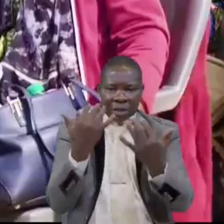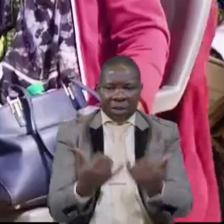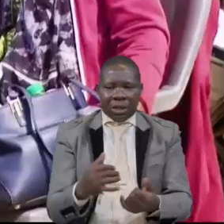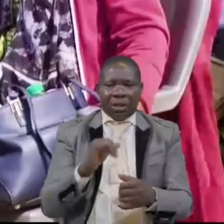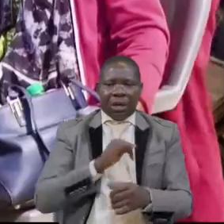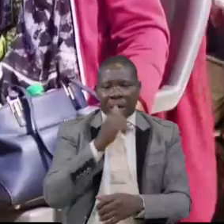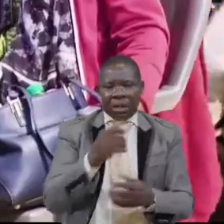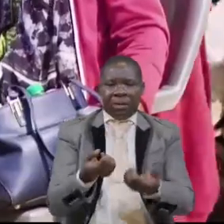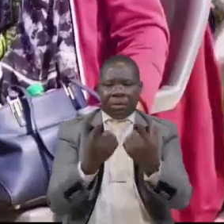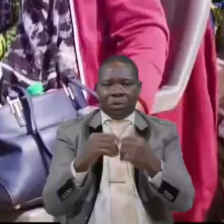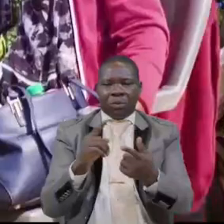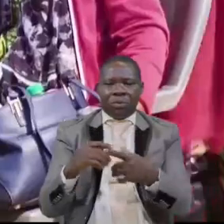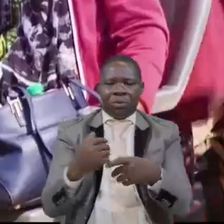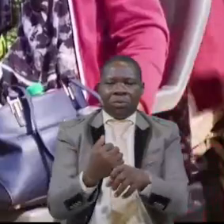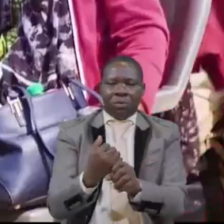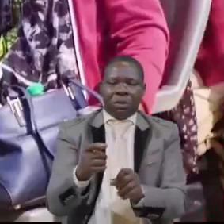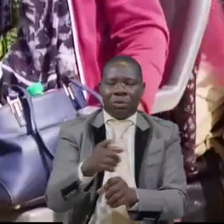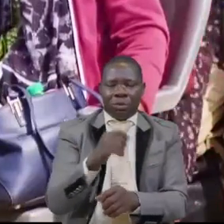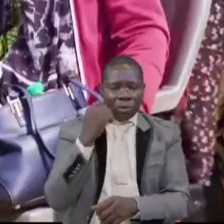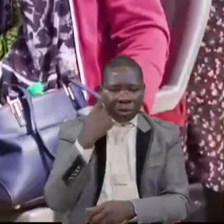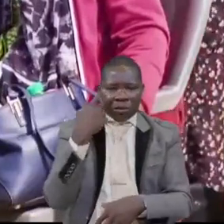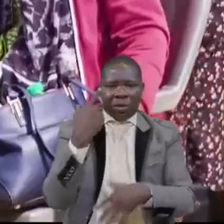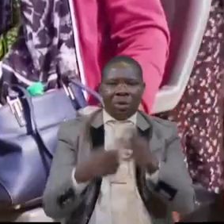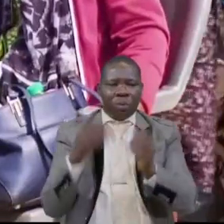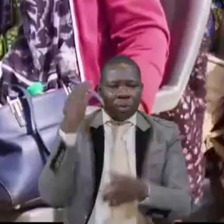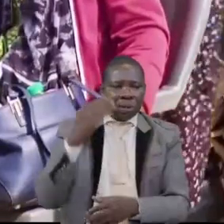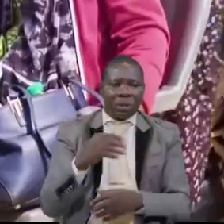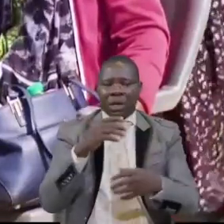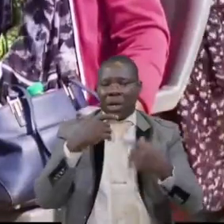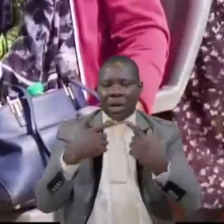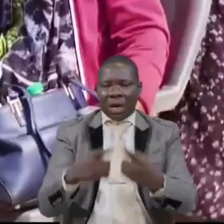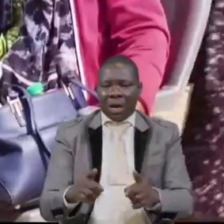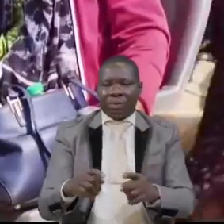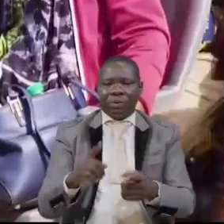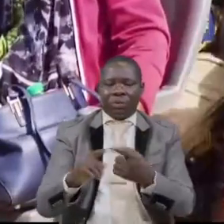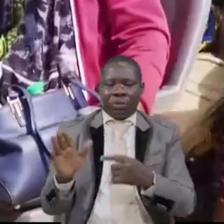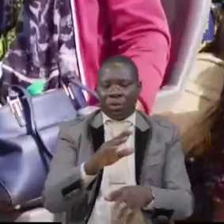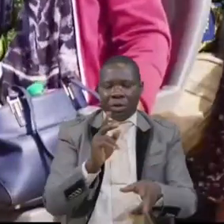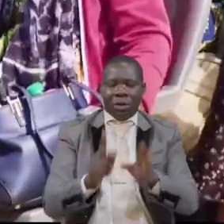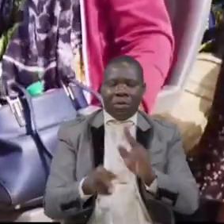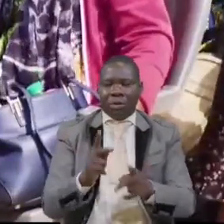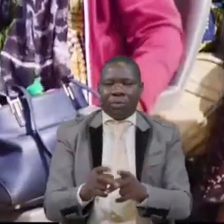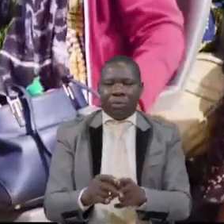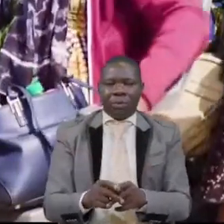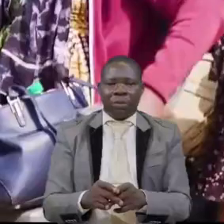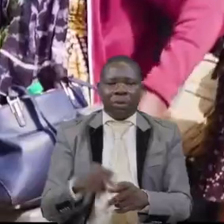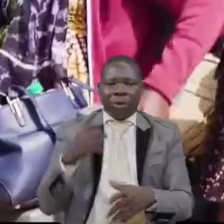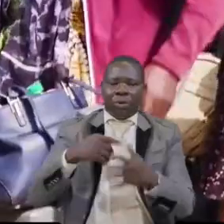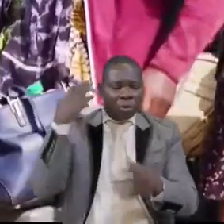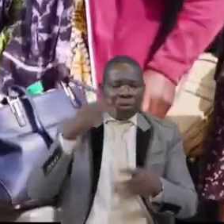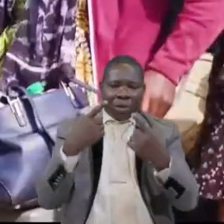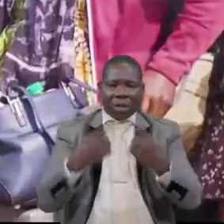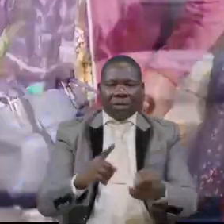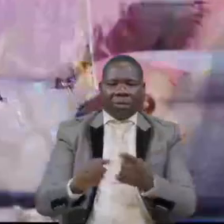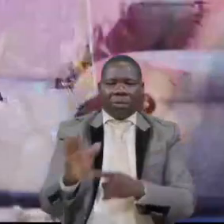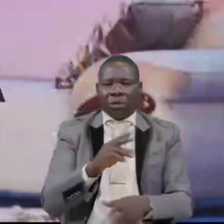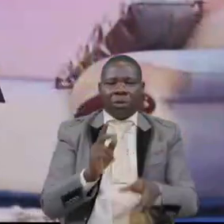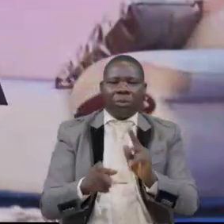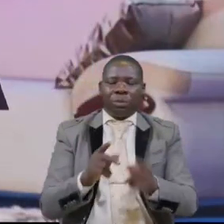viens maintenant te faire connaître ce qui doit arriver à ton peuple dans la suite des